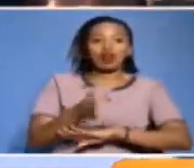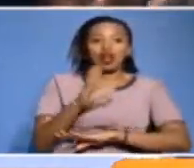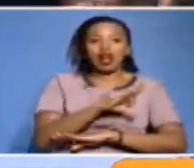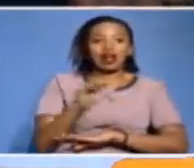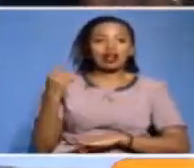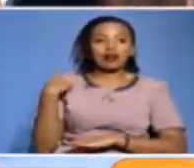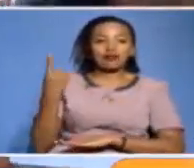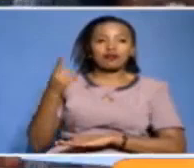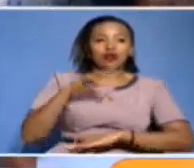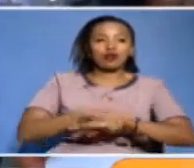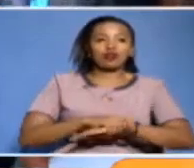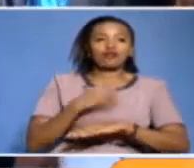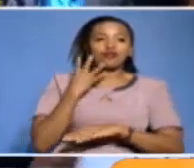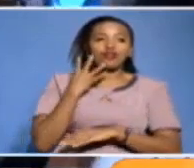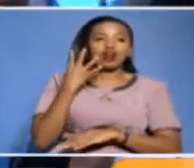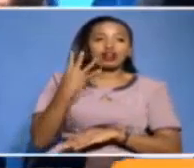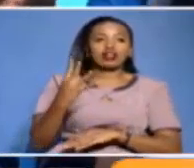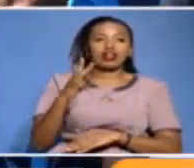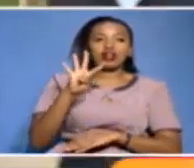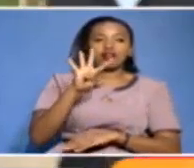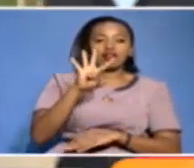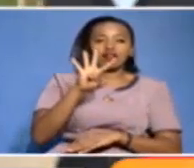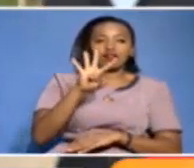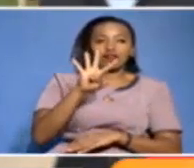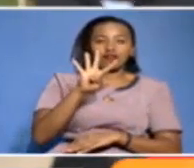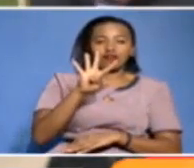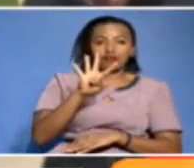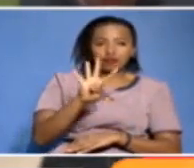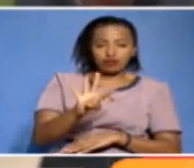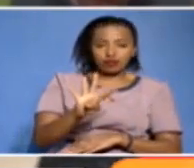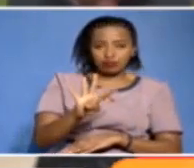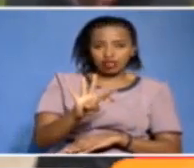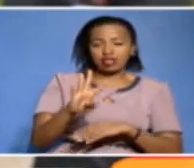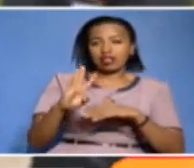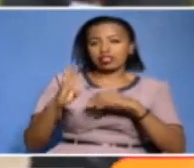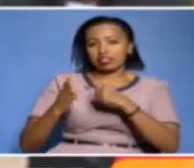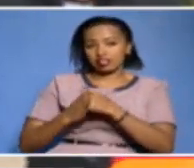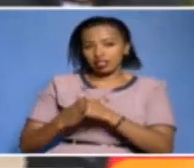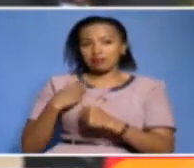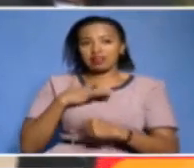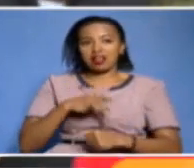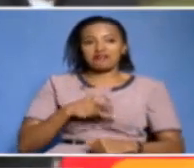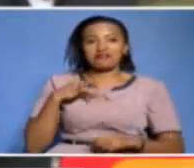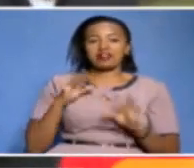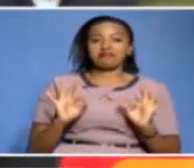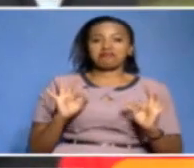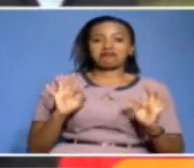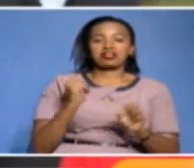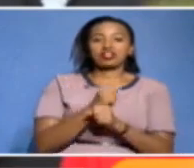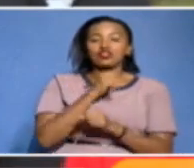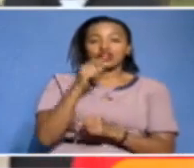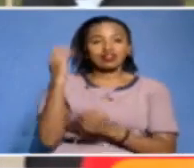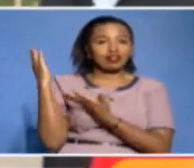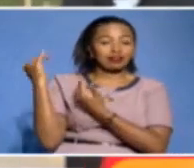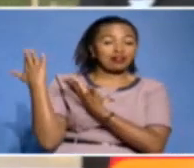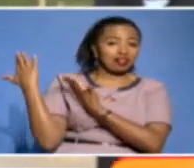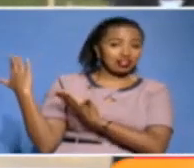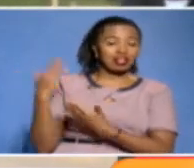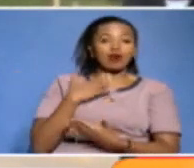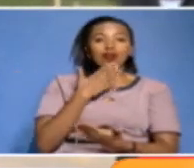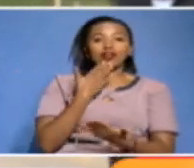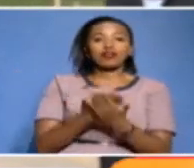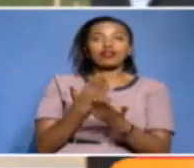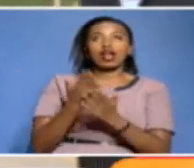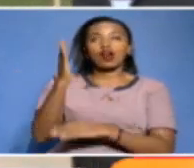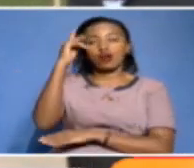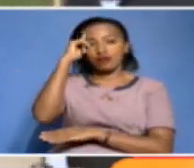hapa akiwa na alama 449. Feel amazing. I did not expect this and I just have to thank God for